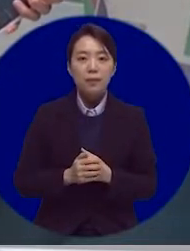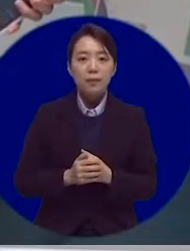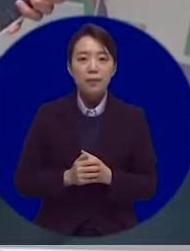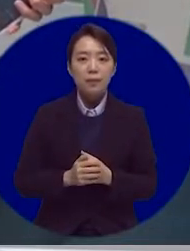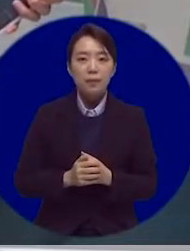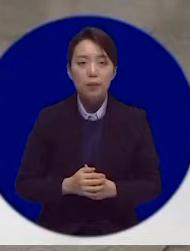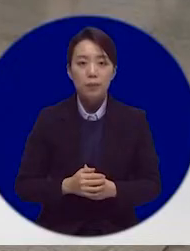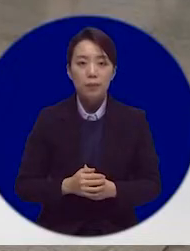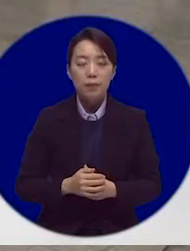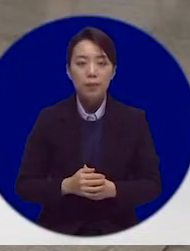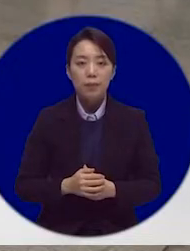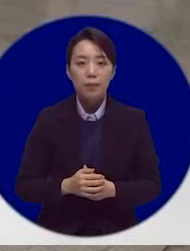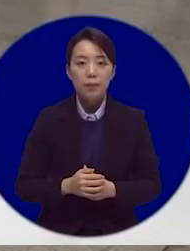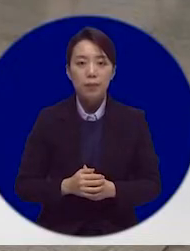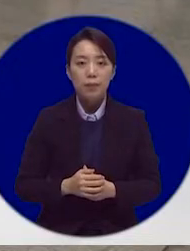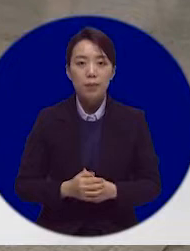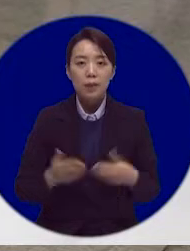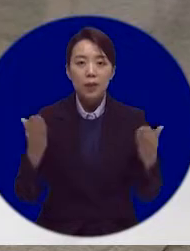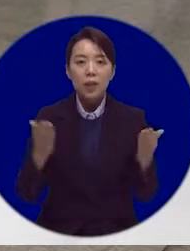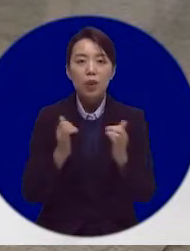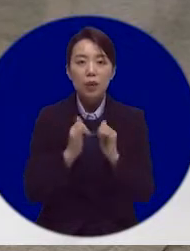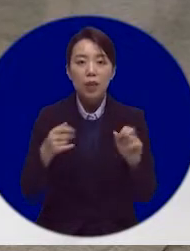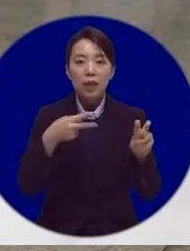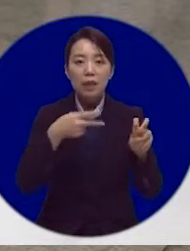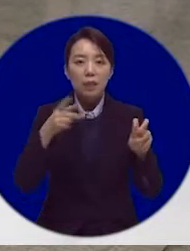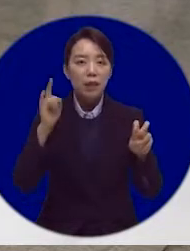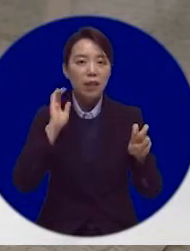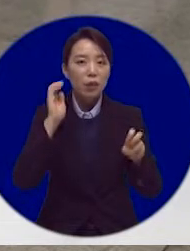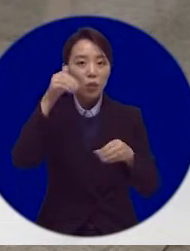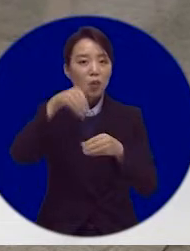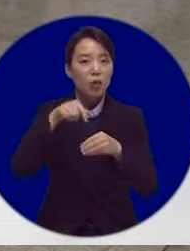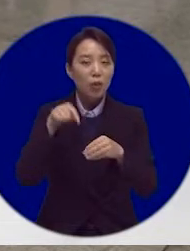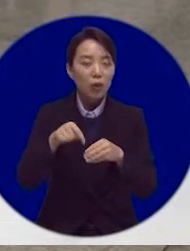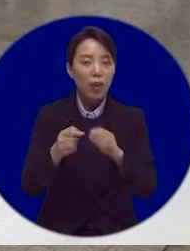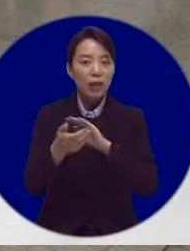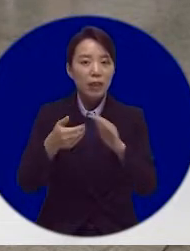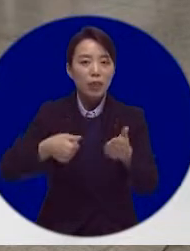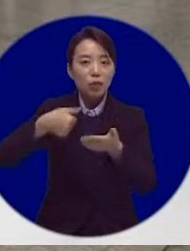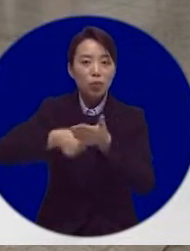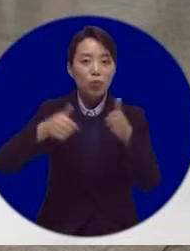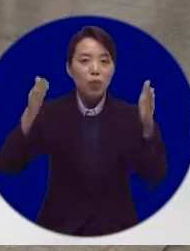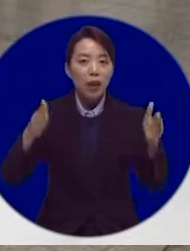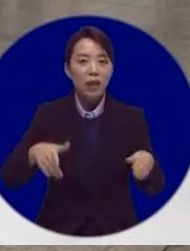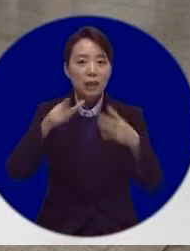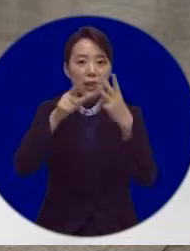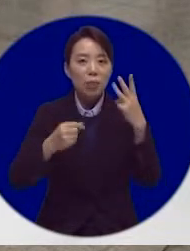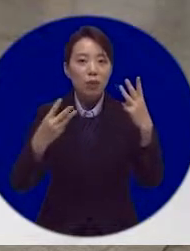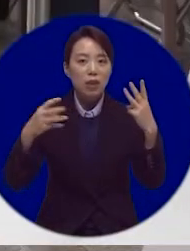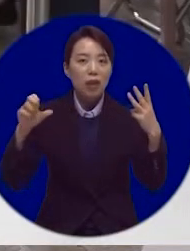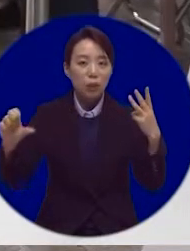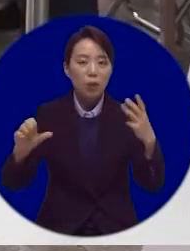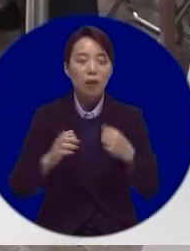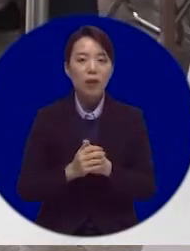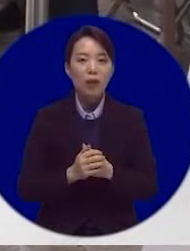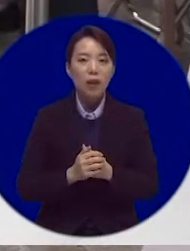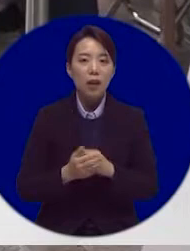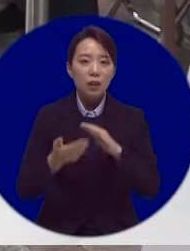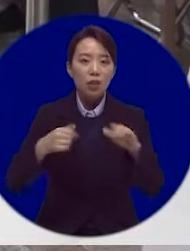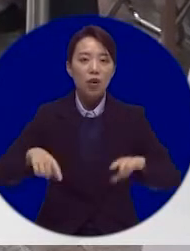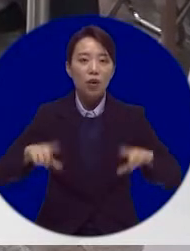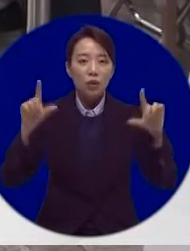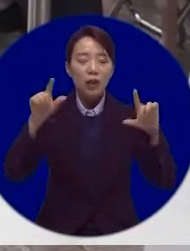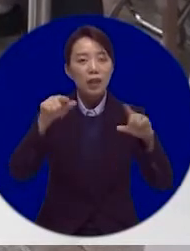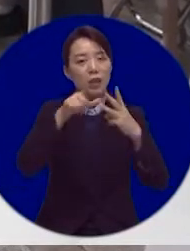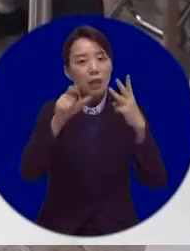전해드립니다. 근로자가 제20대 대통령 선거의 사전투표 기간인 3월 4일과 5일, 선거일인